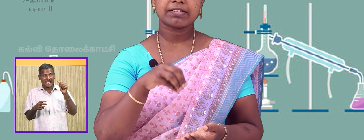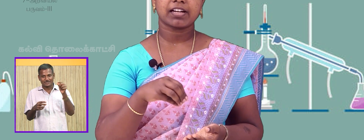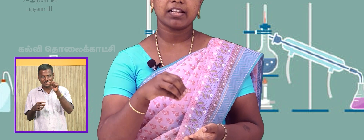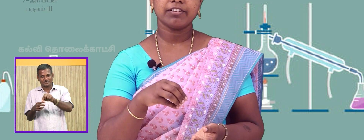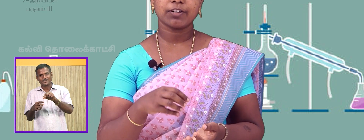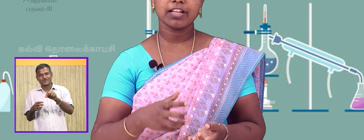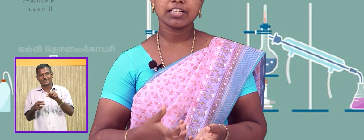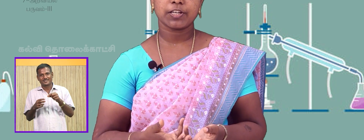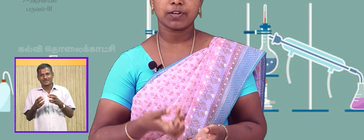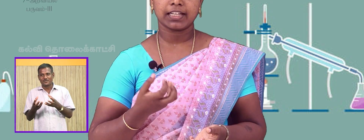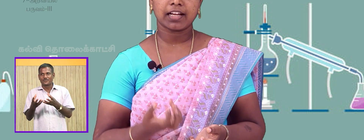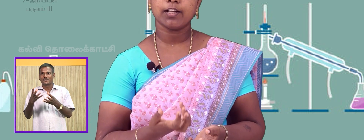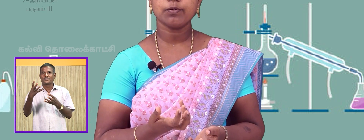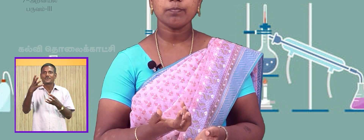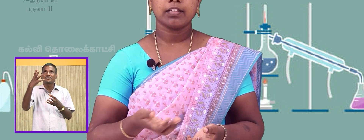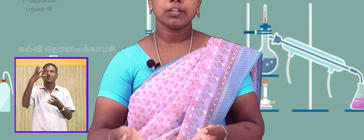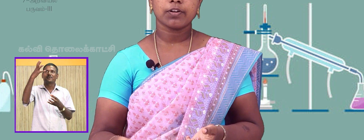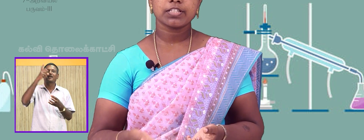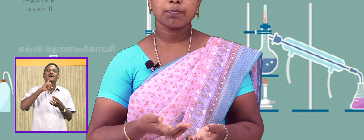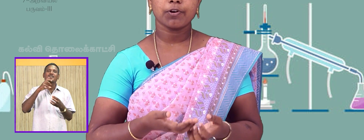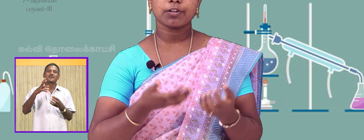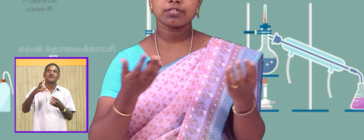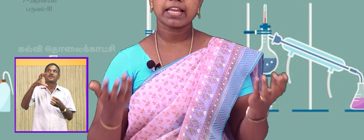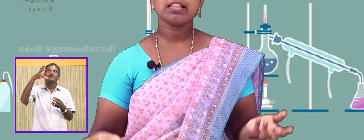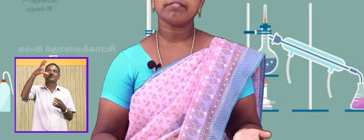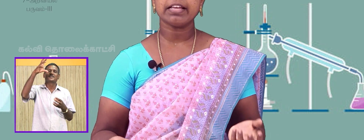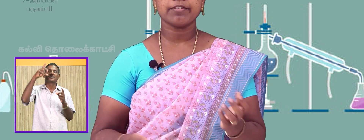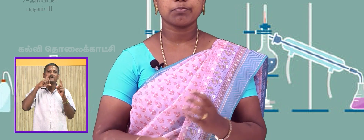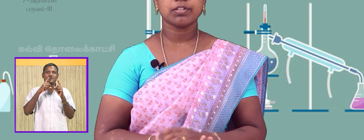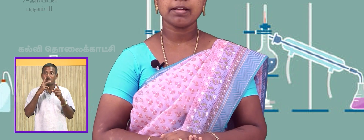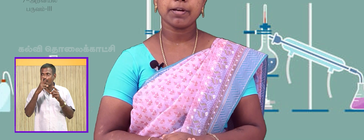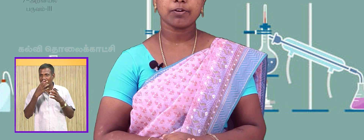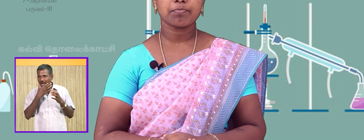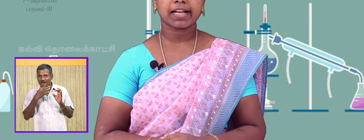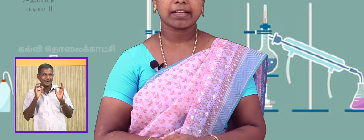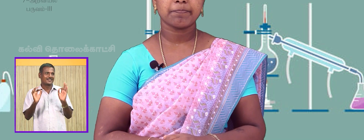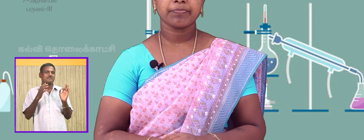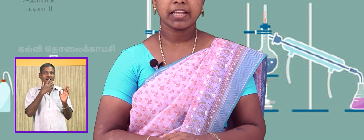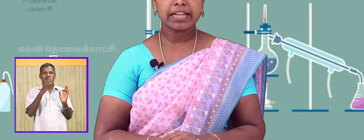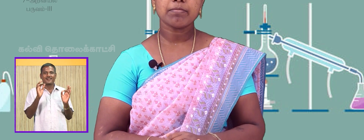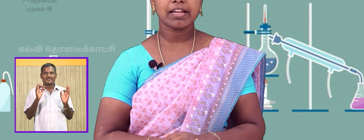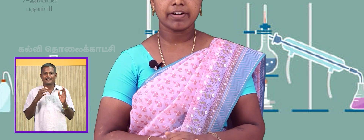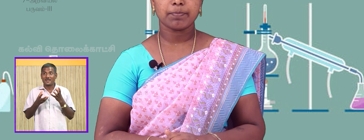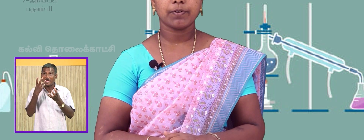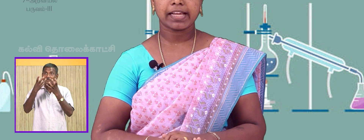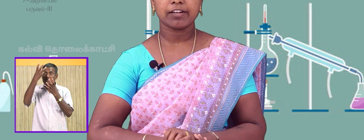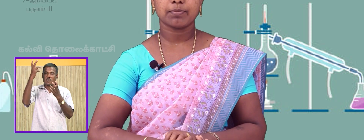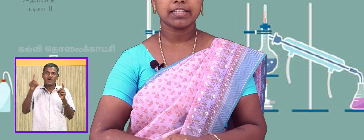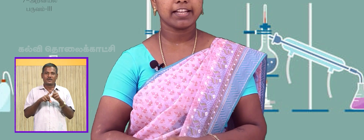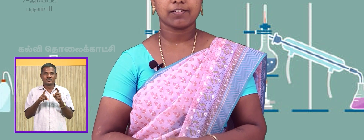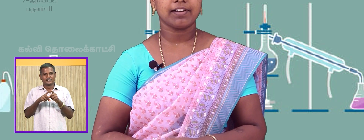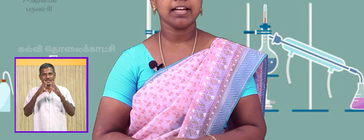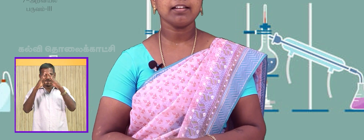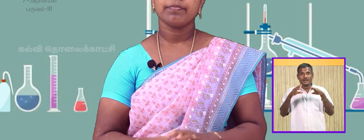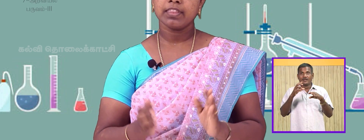ஜூஸை என்ன செய்வாங்க, அதில் விட்ட உடனே என்ன செய்யும், அந்த கலரும் இந்த நுரைச்சி பொங்குறதும் சேர்ந்து வெளியே வரும்போது எப்படி இருக்கும் பார்க்க, எரிமலை வெடிப்பு ஒல்கேனோ